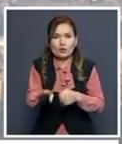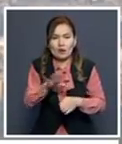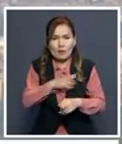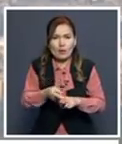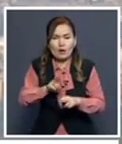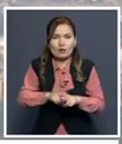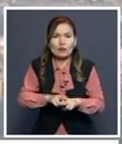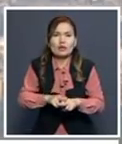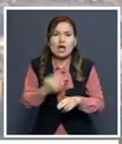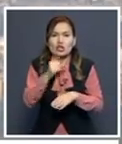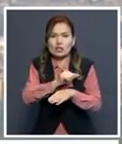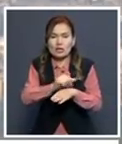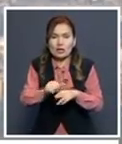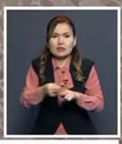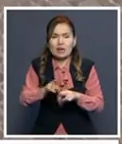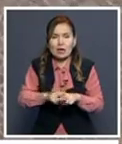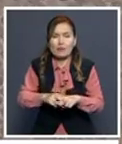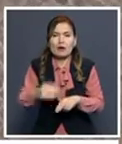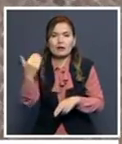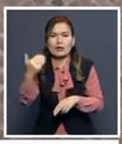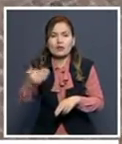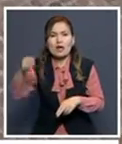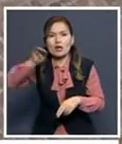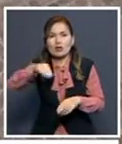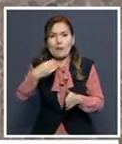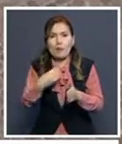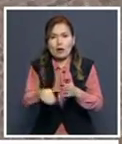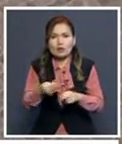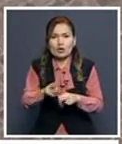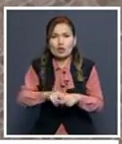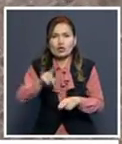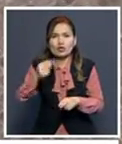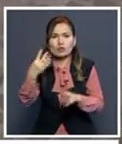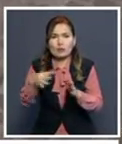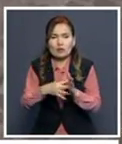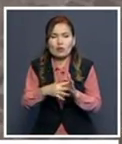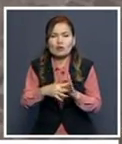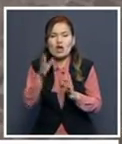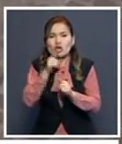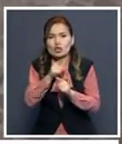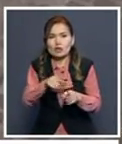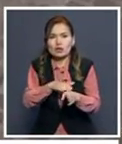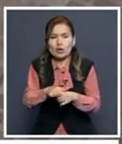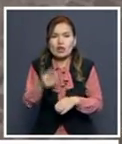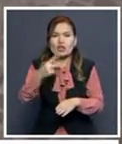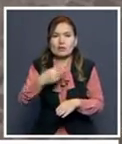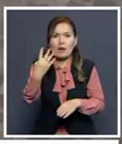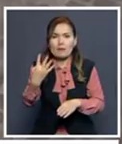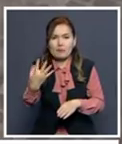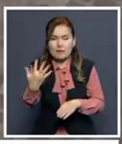әзірге жарияланған жоқ. Шетелдік еленген баспалдаққа 129 жыл толған екен. Оның 25 қадамы бар.